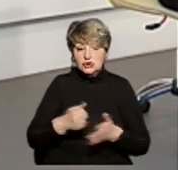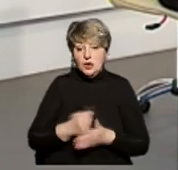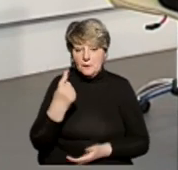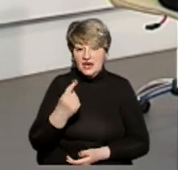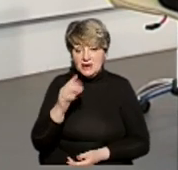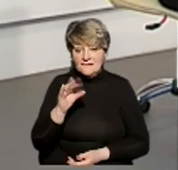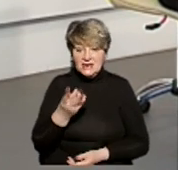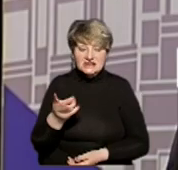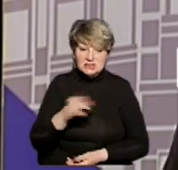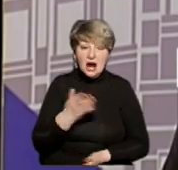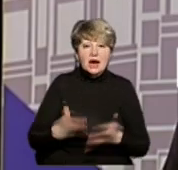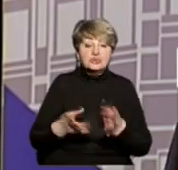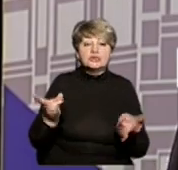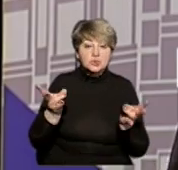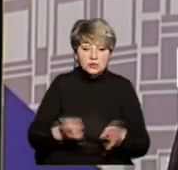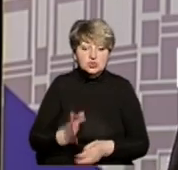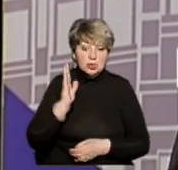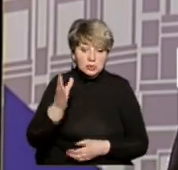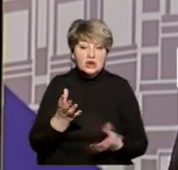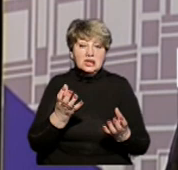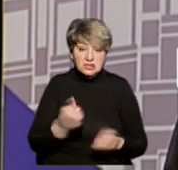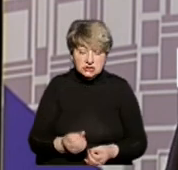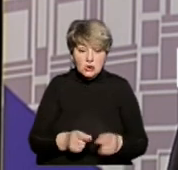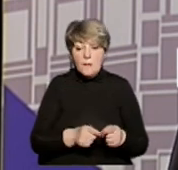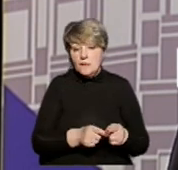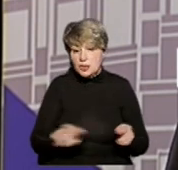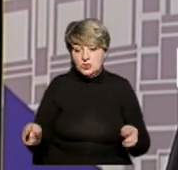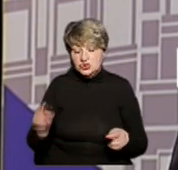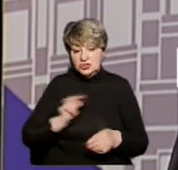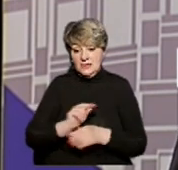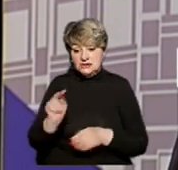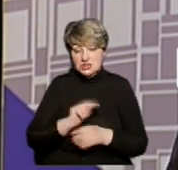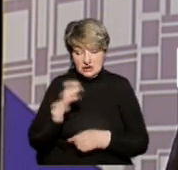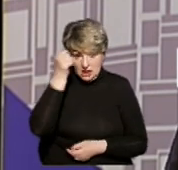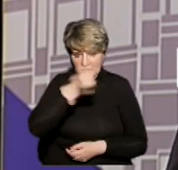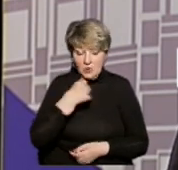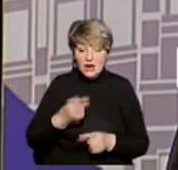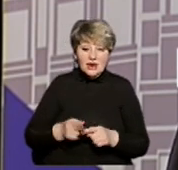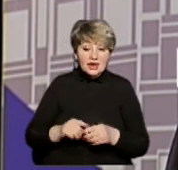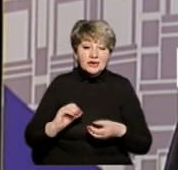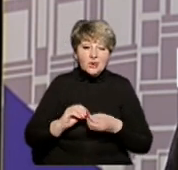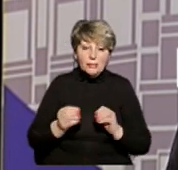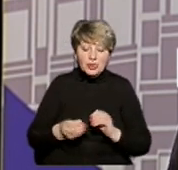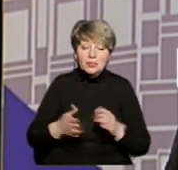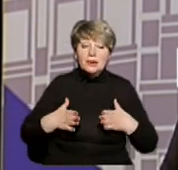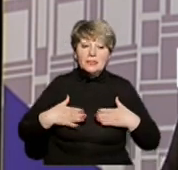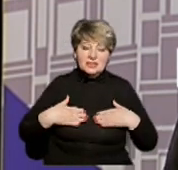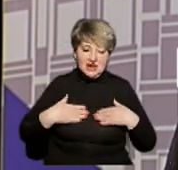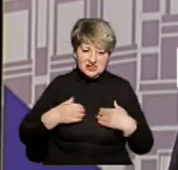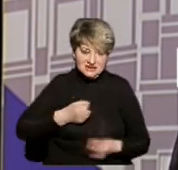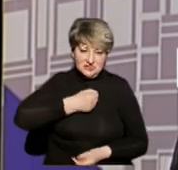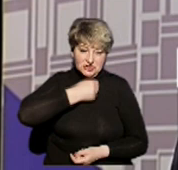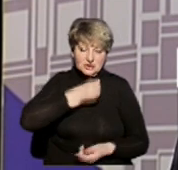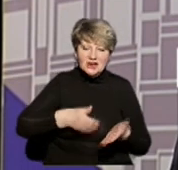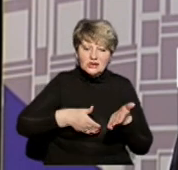а якщо потрібно буде, і впродовж навчального року. Діти мають вчитися. Це вже проблеми, скажімо, нас, дорослих, допомогти, сприяти